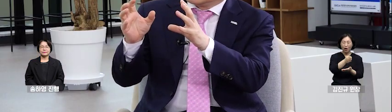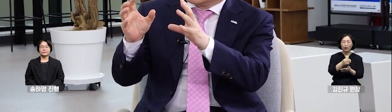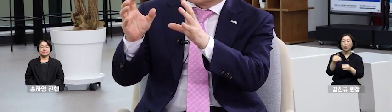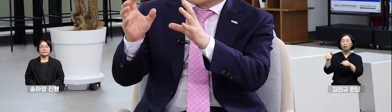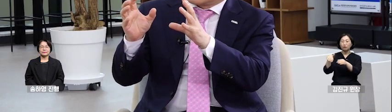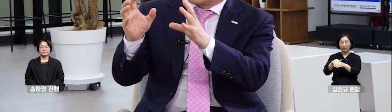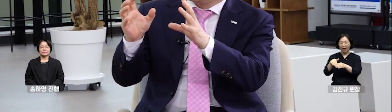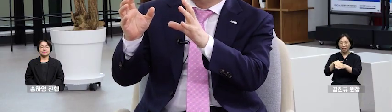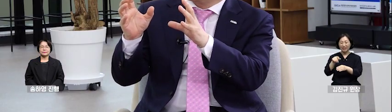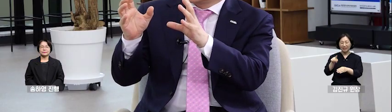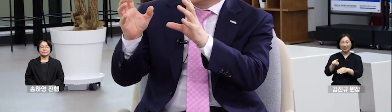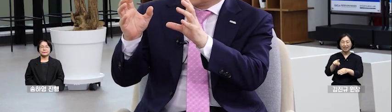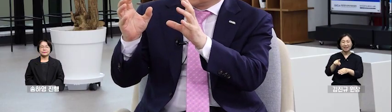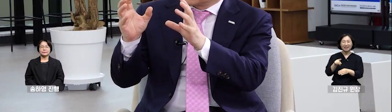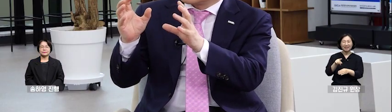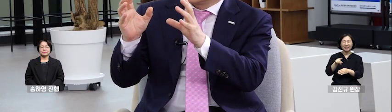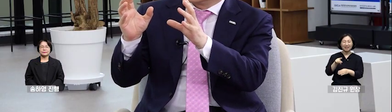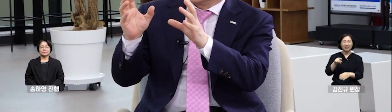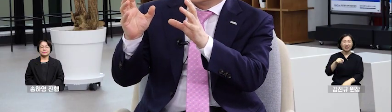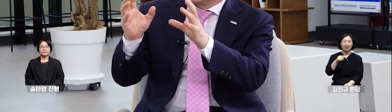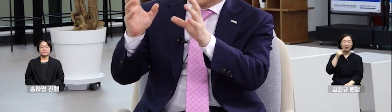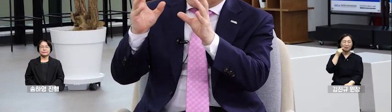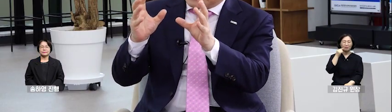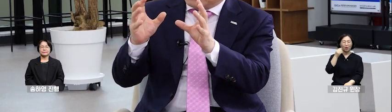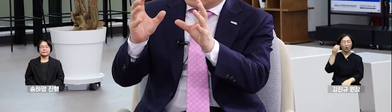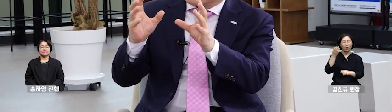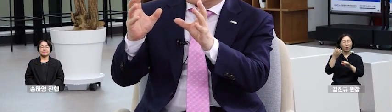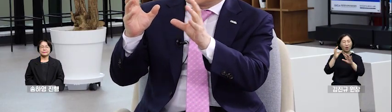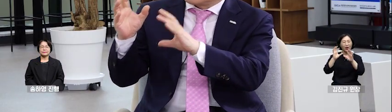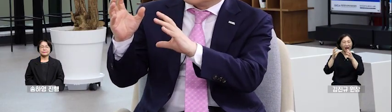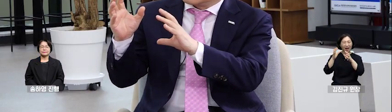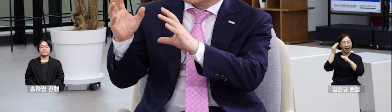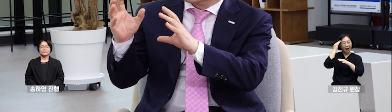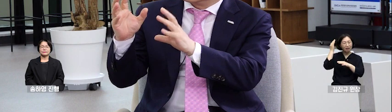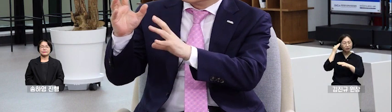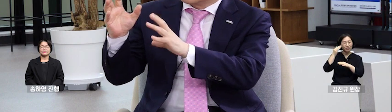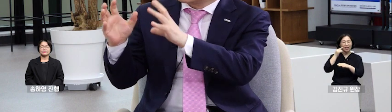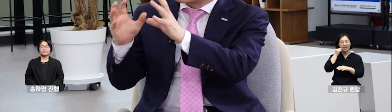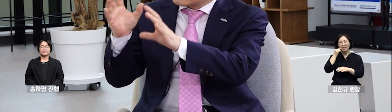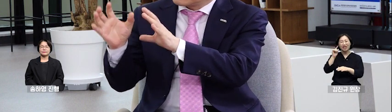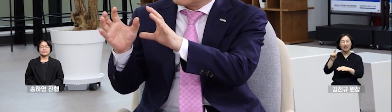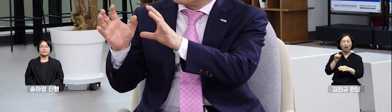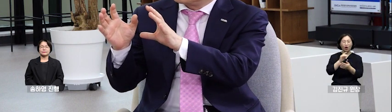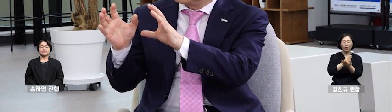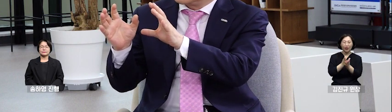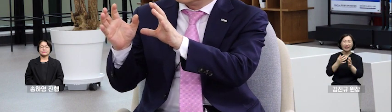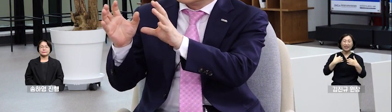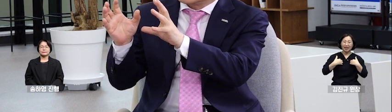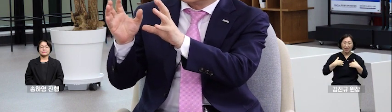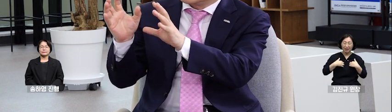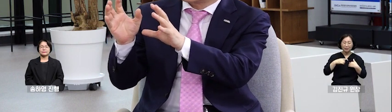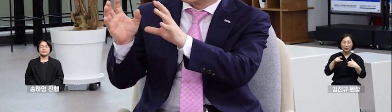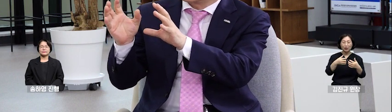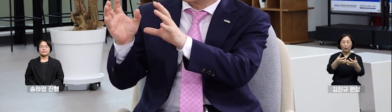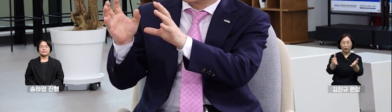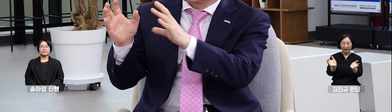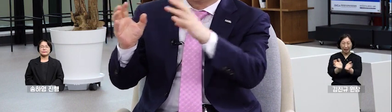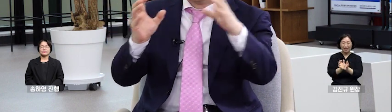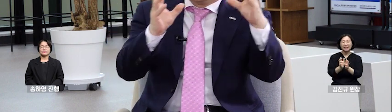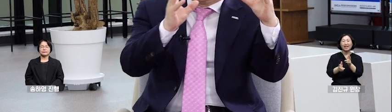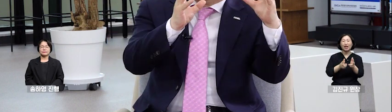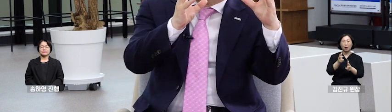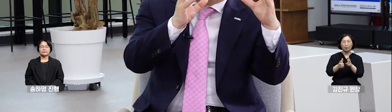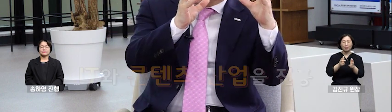하면 저희가 할 요 라는 말이 구축할 텐데 게임 이라든지 웹툰 일하던 이런 콘텐츠 산업을 라고 이해하시면 되겠습니다